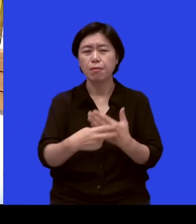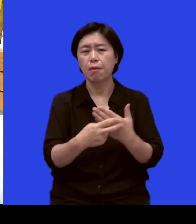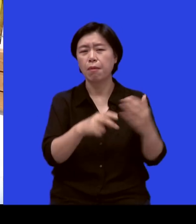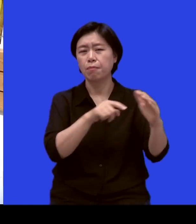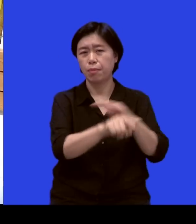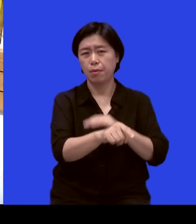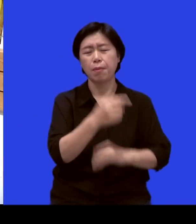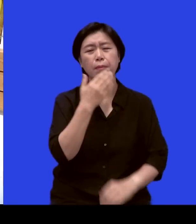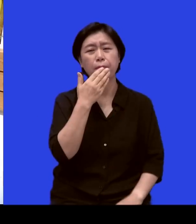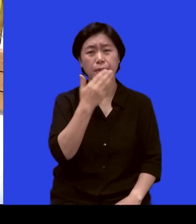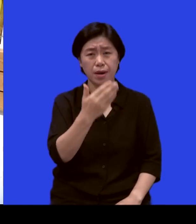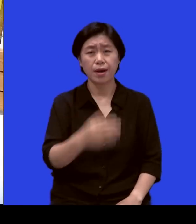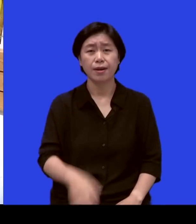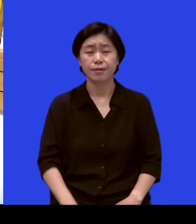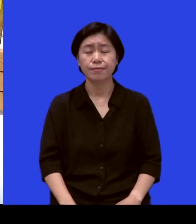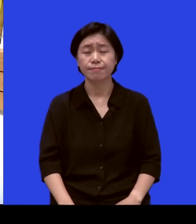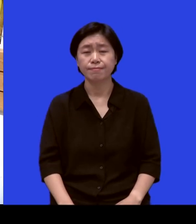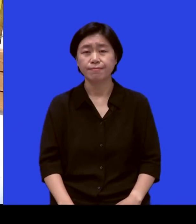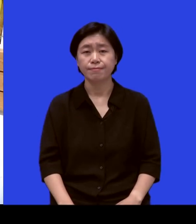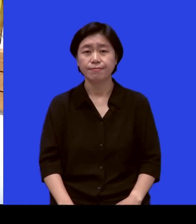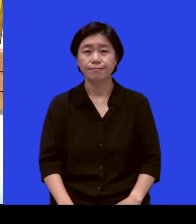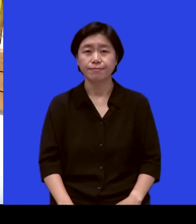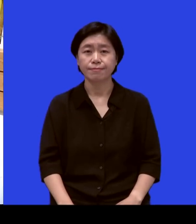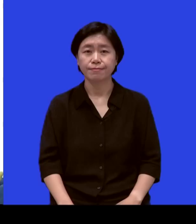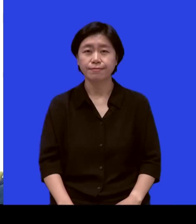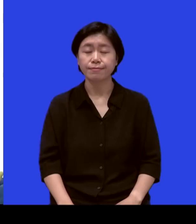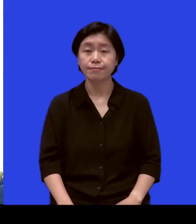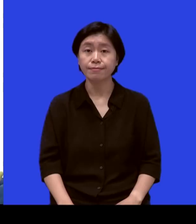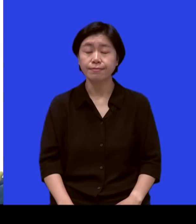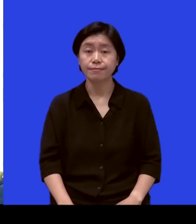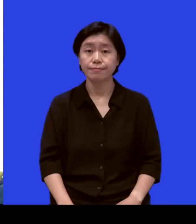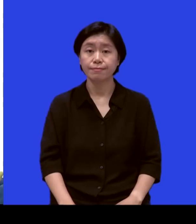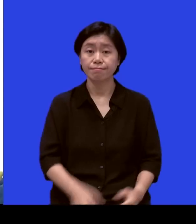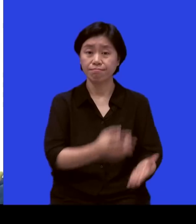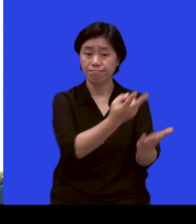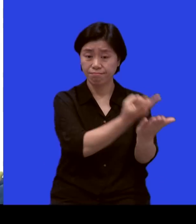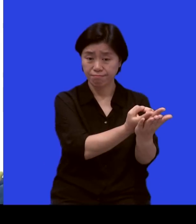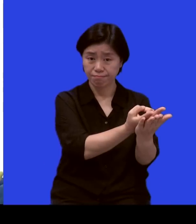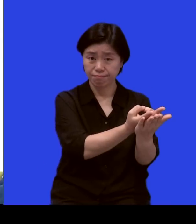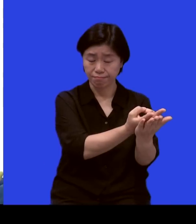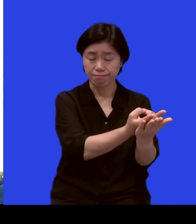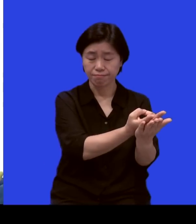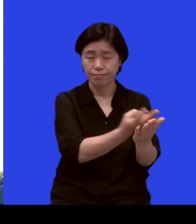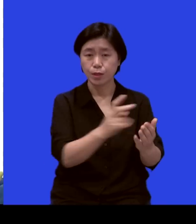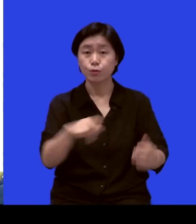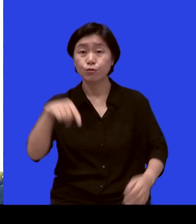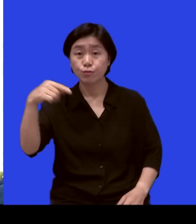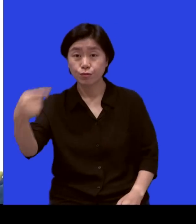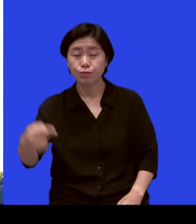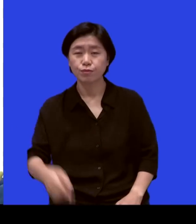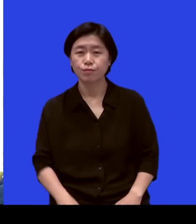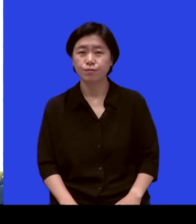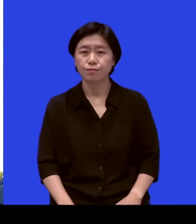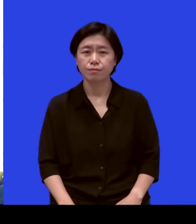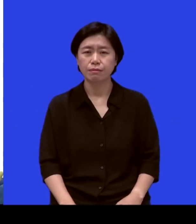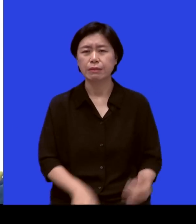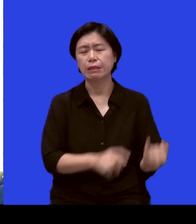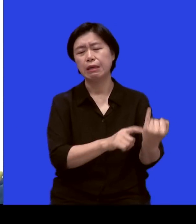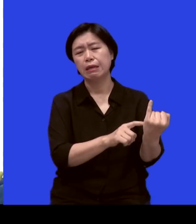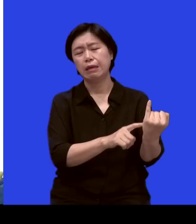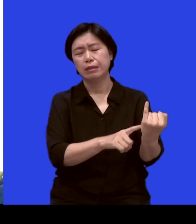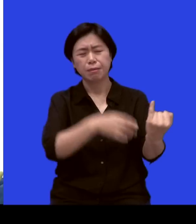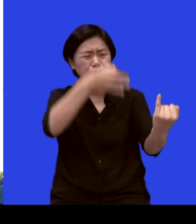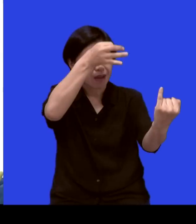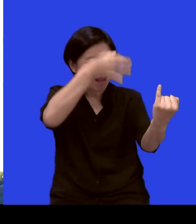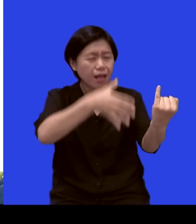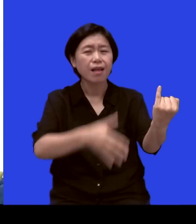옆에 목동병원에다가 모셔다 드렸어요. 그리고 입원시키고 나왔는데 그 다음날 아침이 우리 장모님한테 내가 그날 너무 미안하더라고.